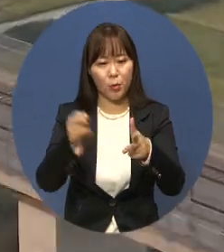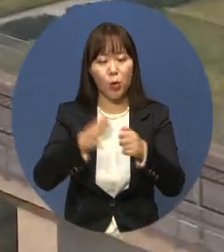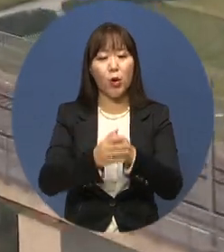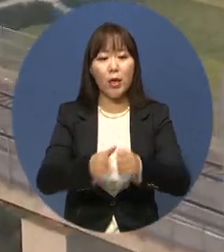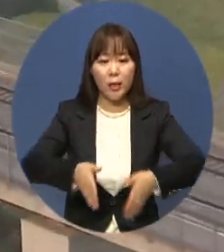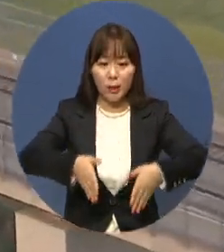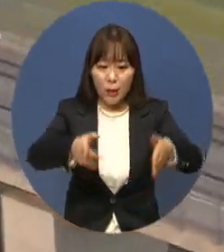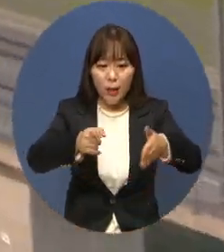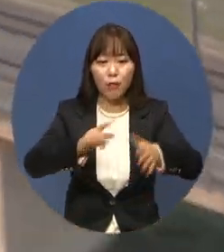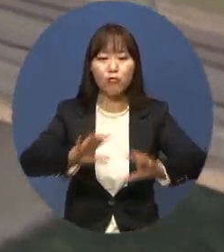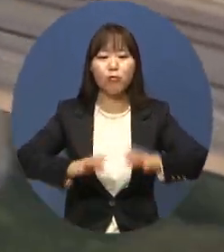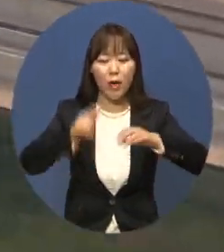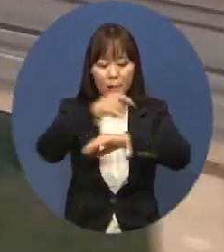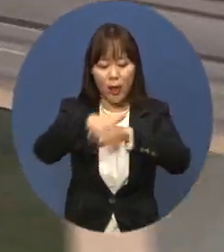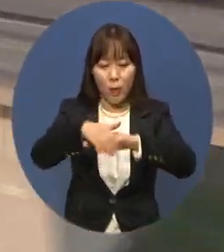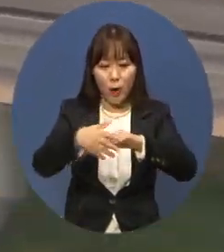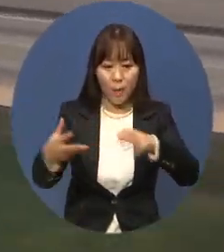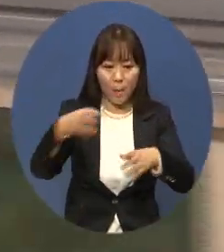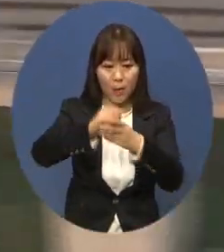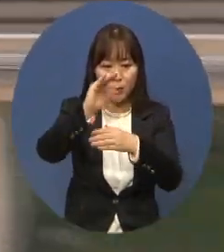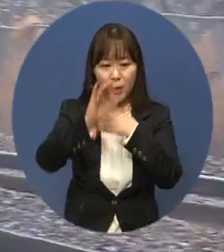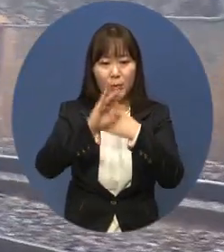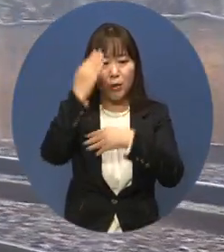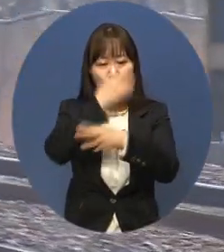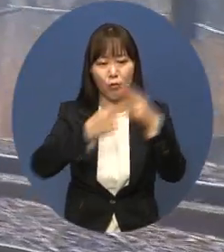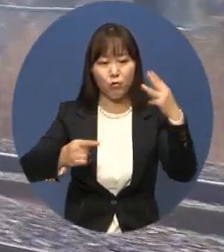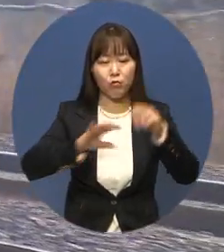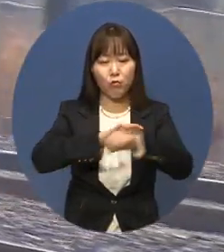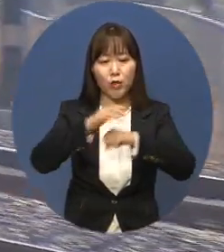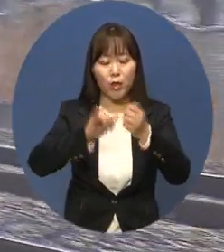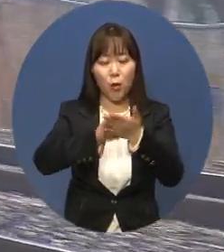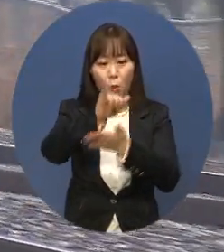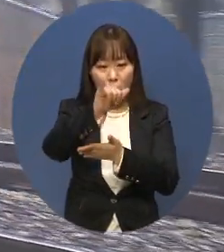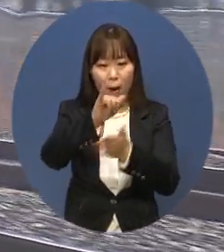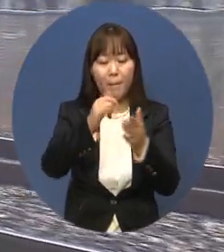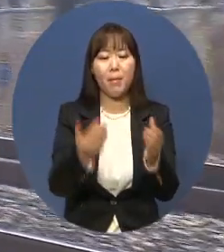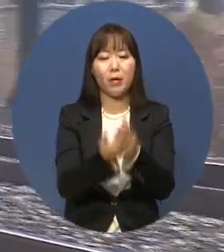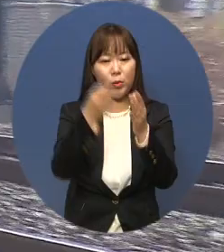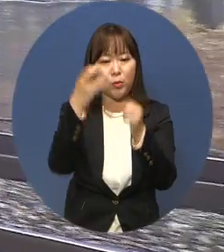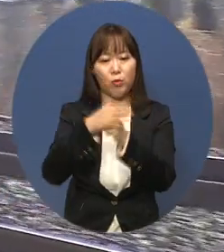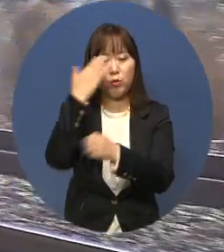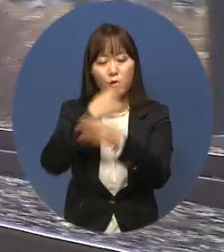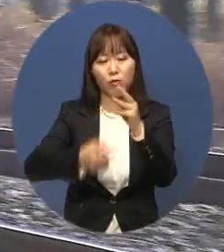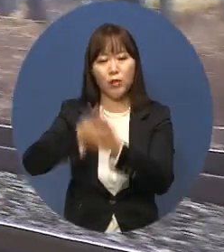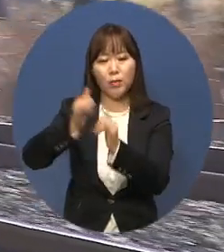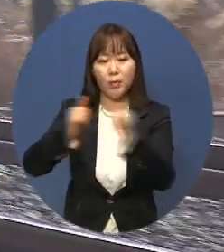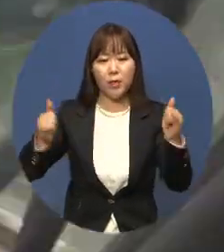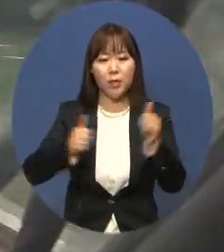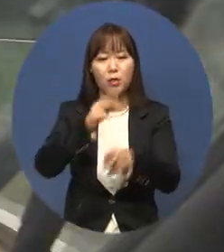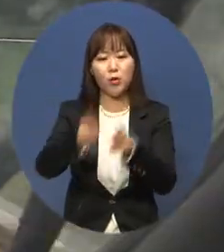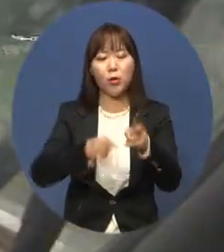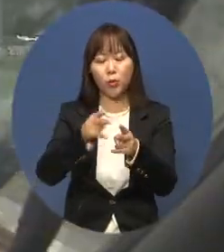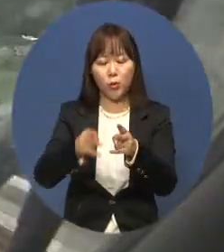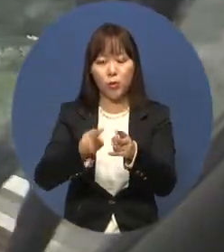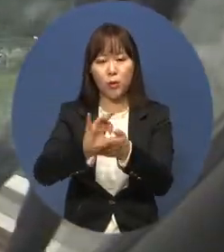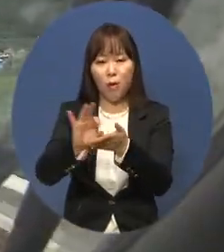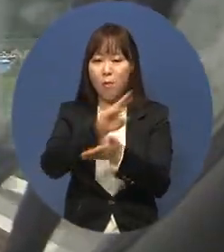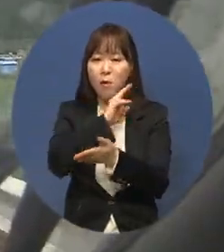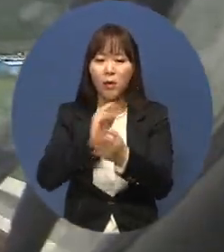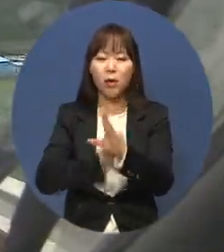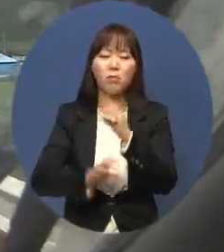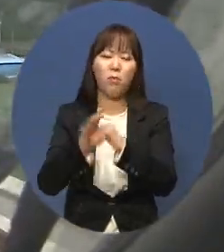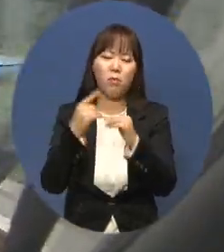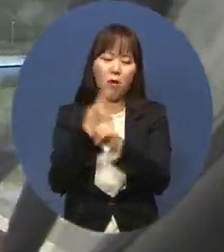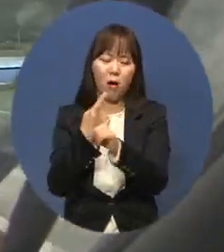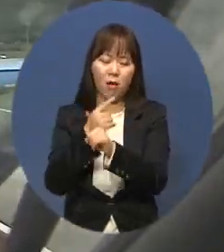이 노선이 국가계획에 반영되면 청주국제공항 활성화와 청주시민의 철도 이용 편의가 대폭